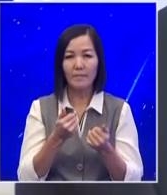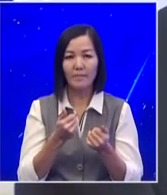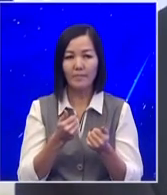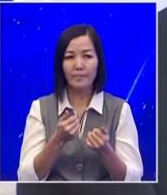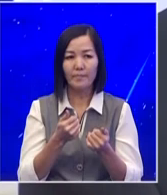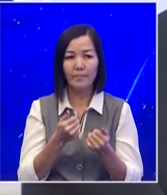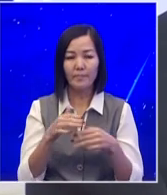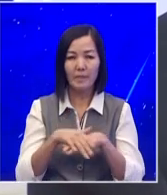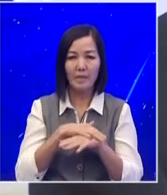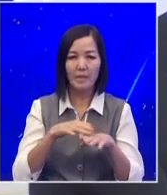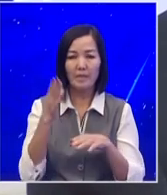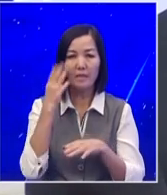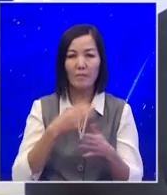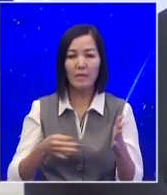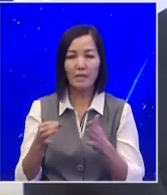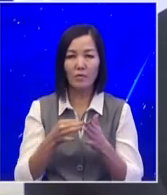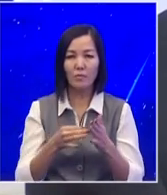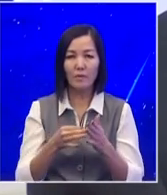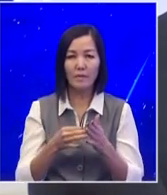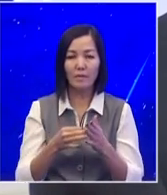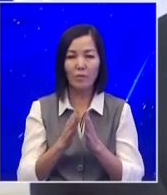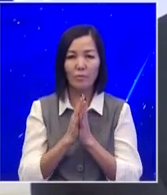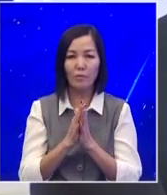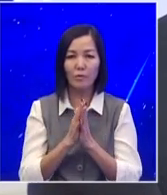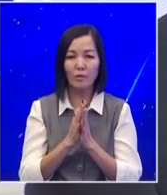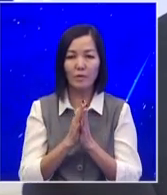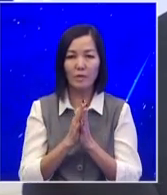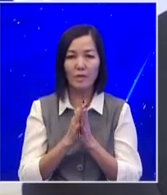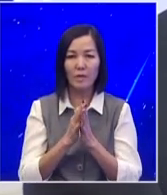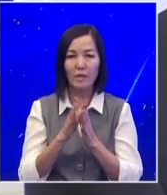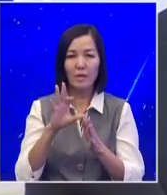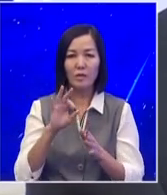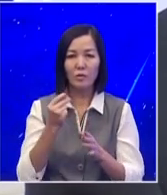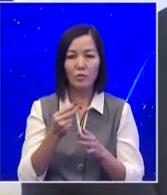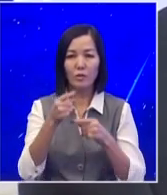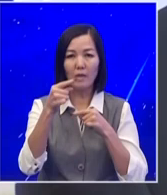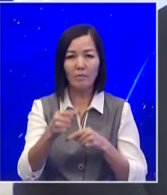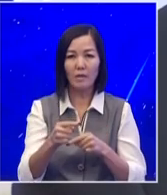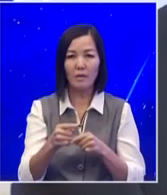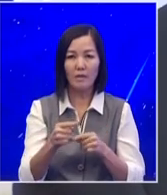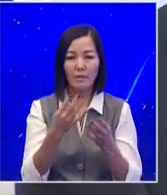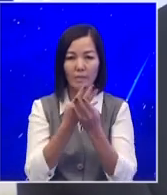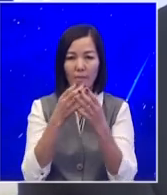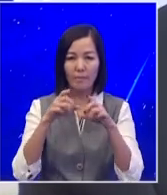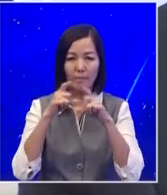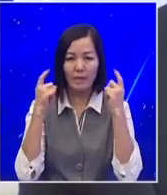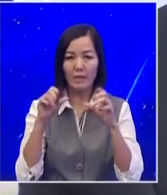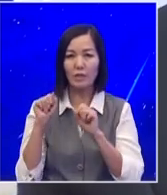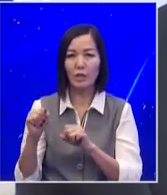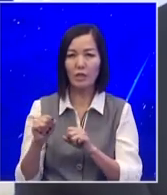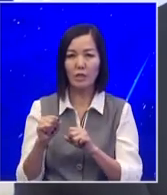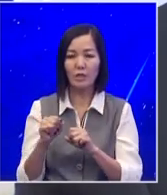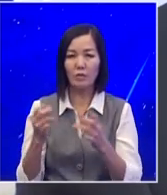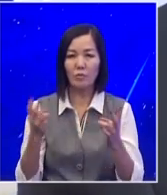город Талдыкорган Алматинской области убедительная просьба соблюдать социальную дистанцию, соблюдать карантинные меры,